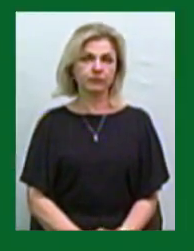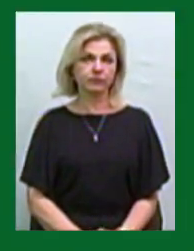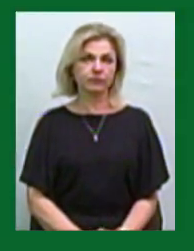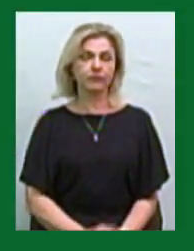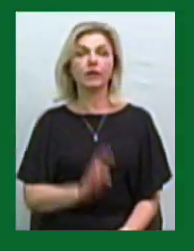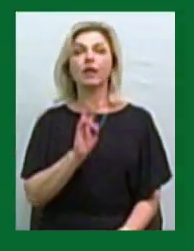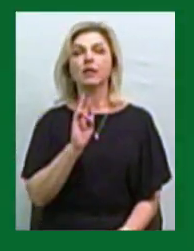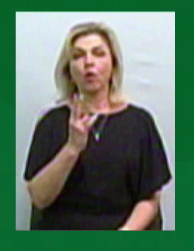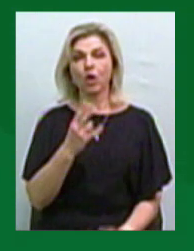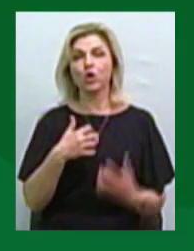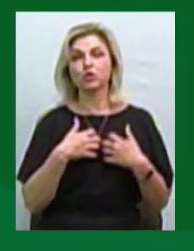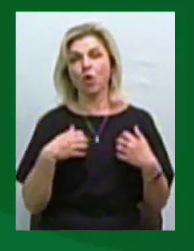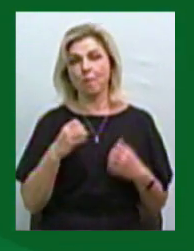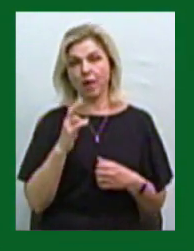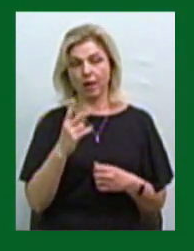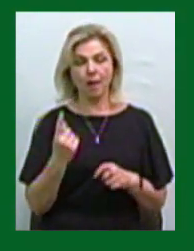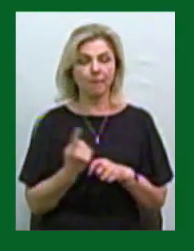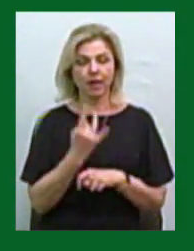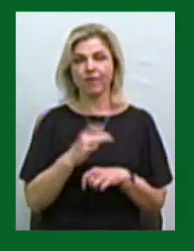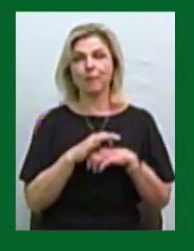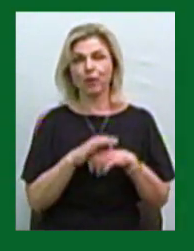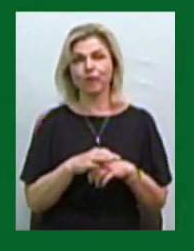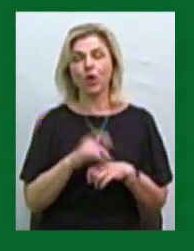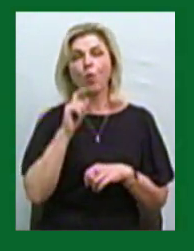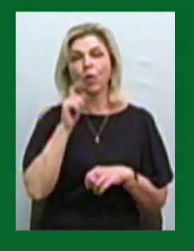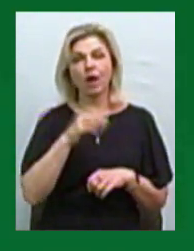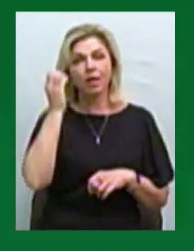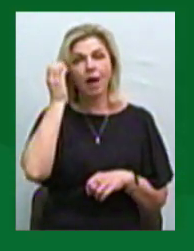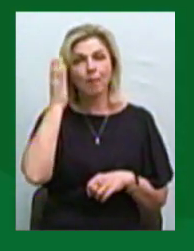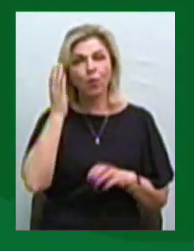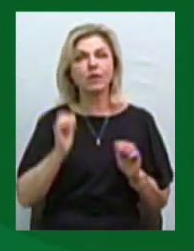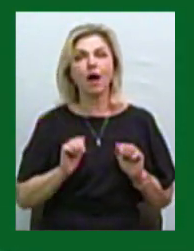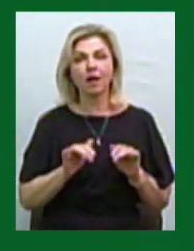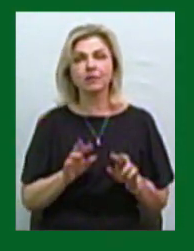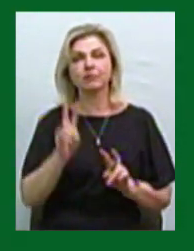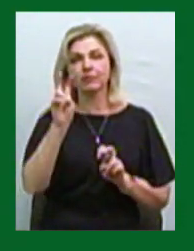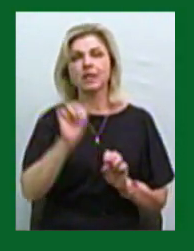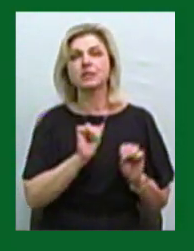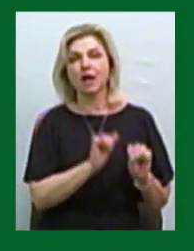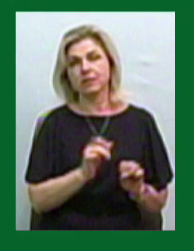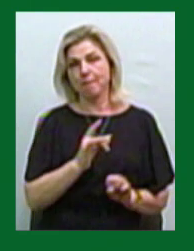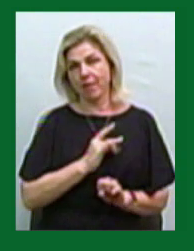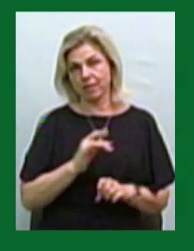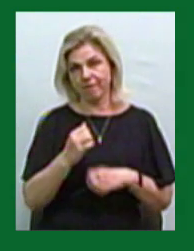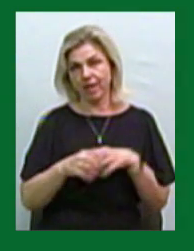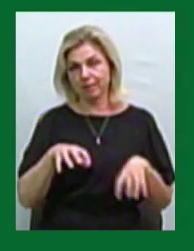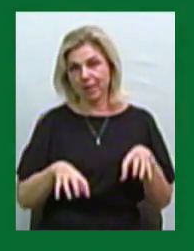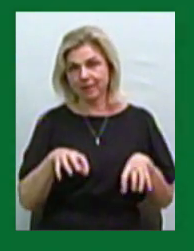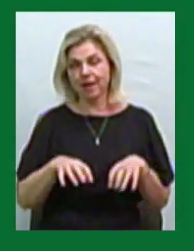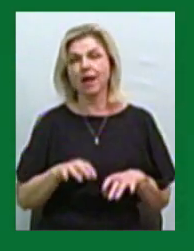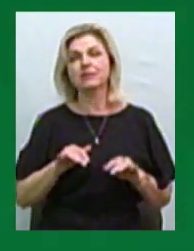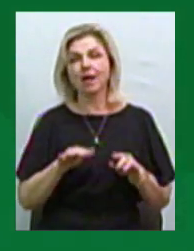В Миколаївському зоопарку вперше відбулася україно-японська акція «Захистимо білих ведмедів». Захід